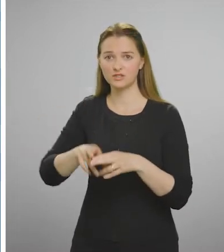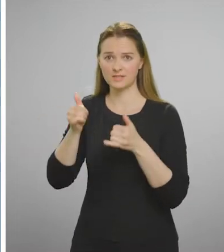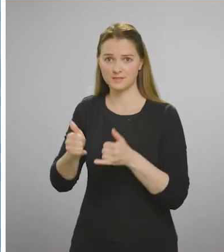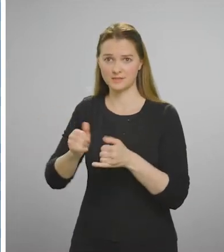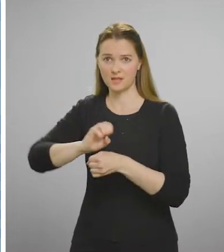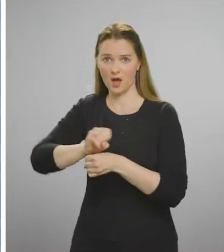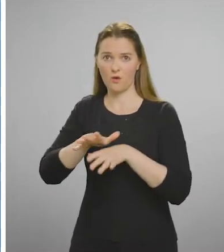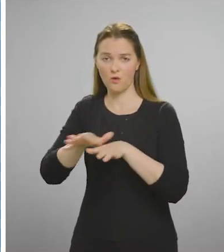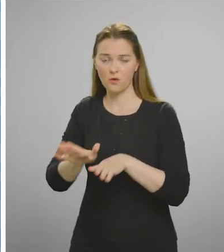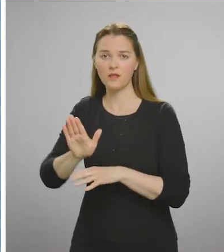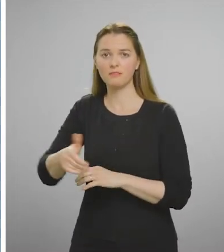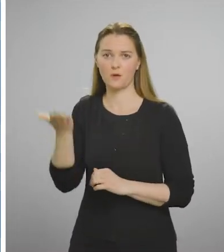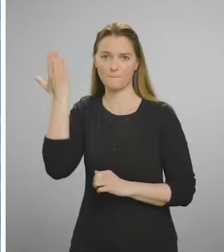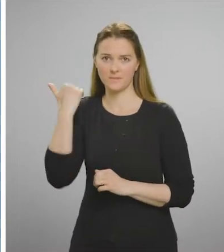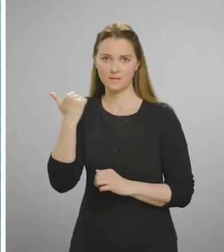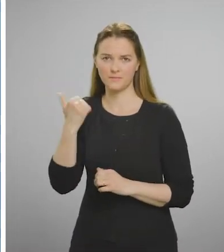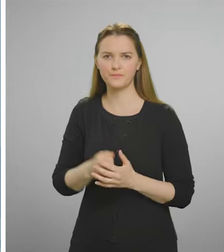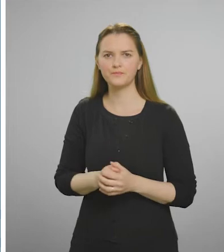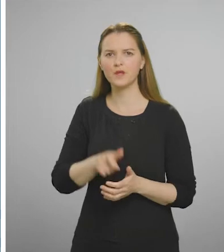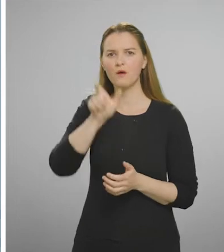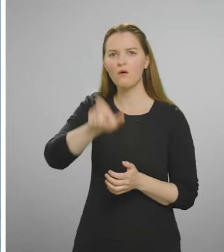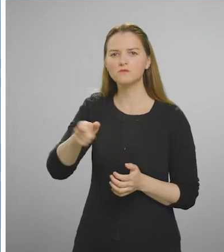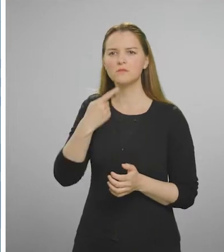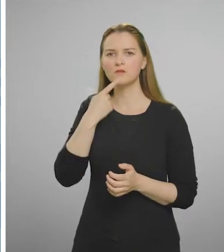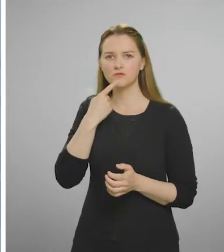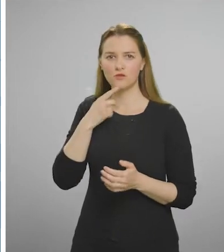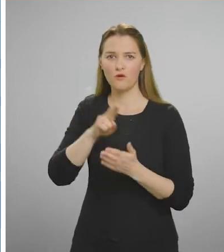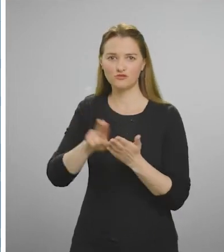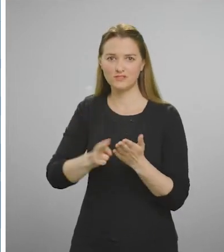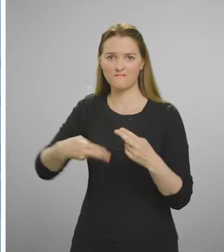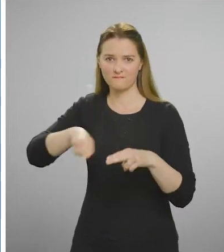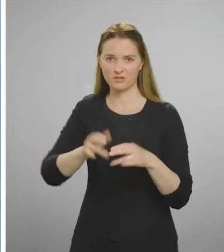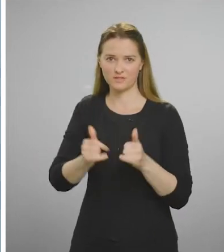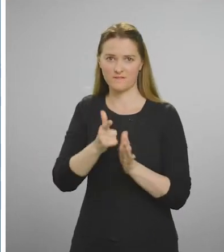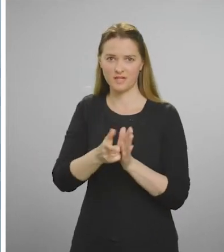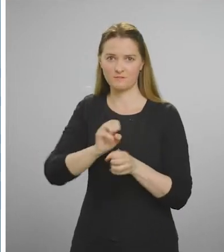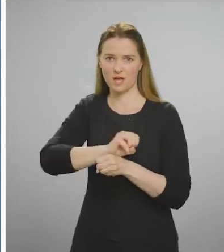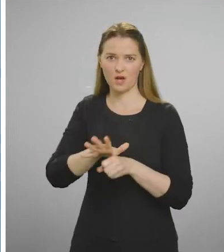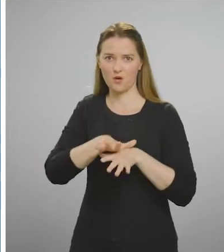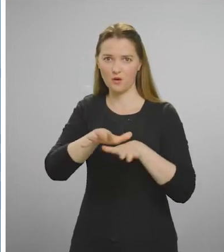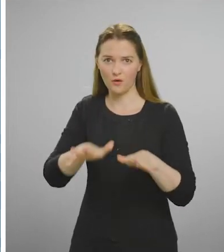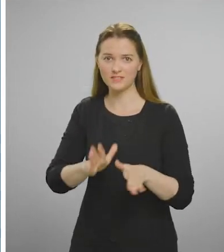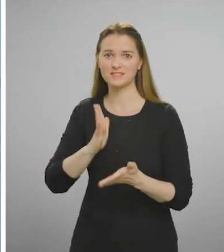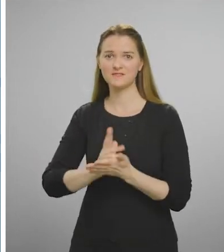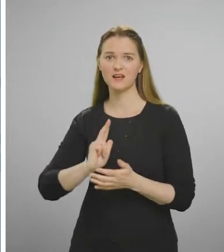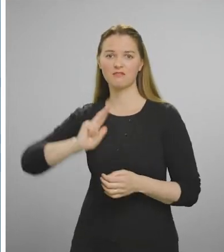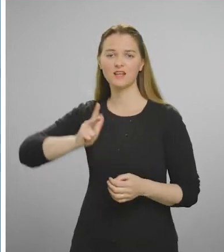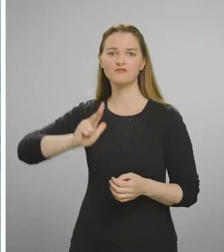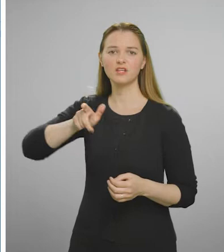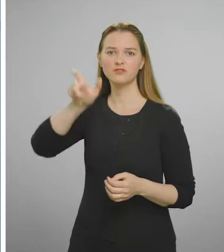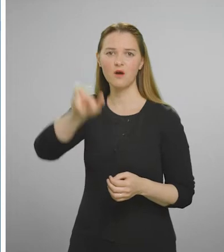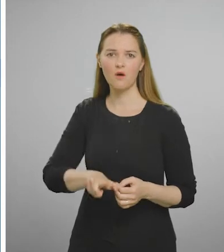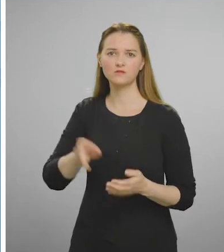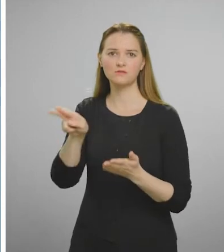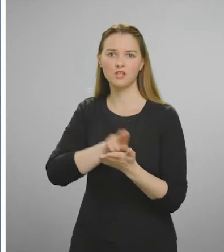nje. Od osoba koje su za vrijeme pandemije čitale više, svaka treća osoba čitala je više samo za vrijeme najstrožeg